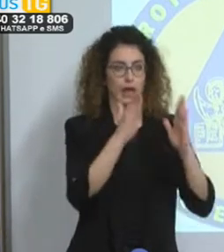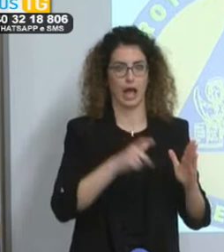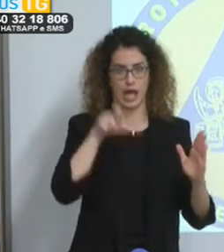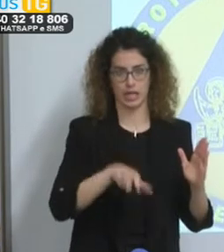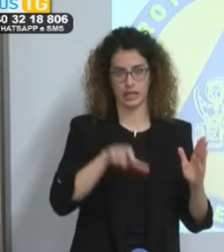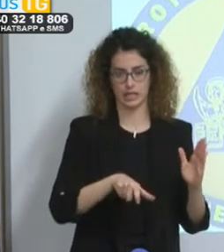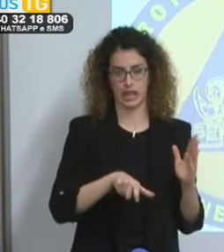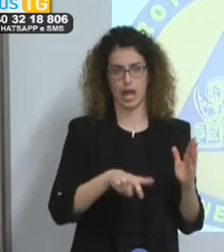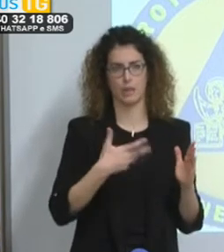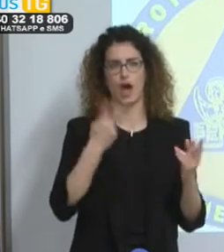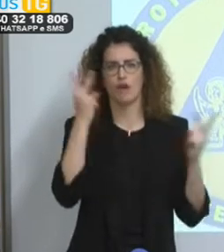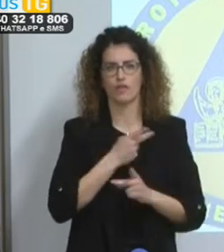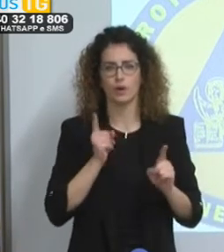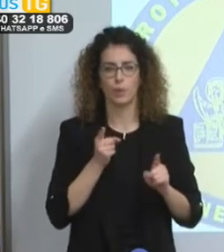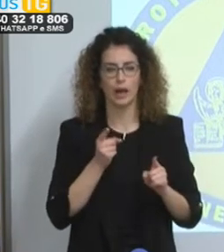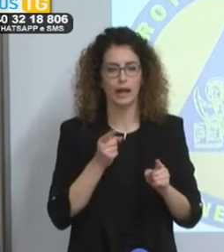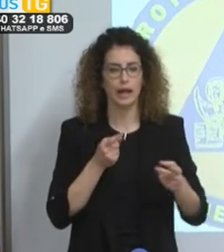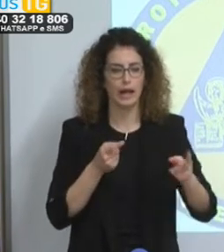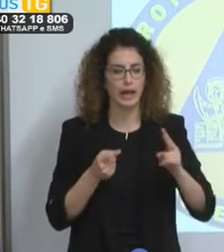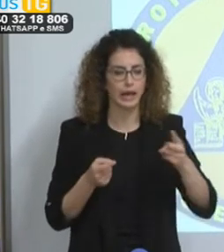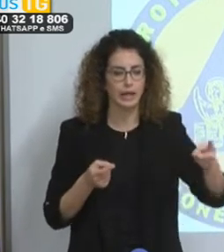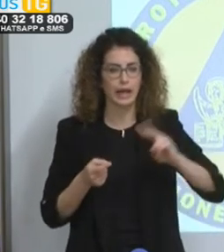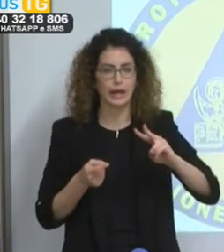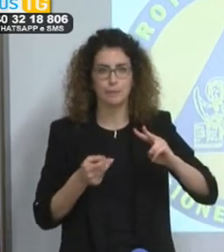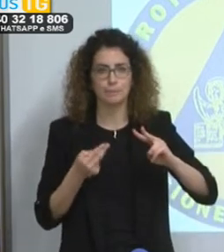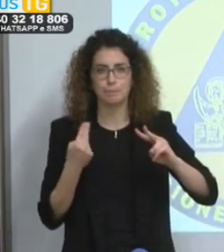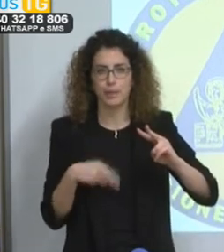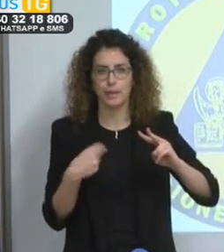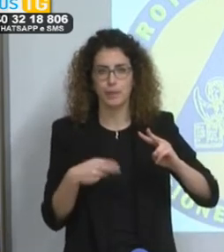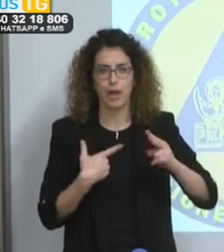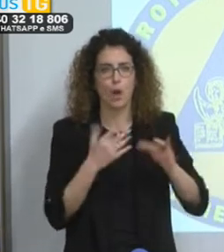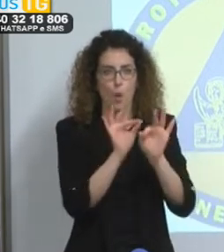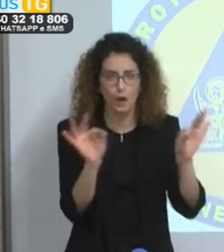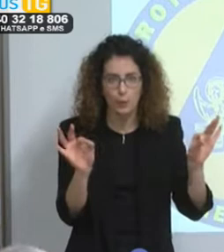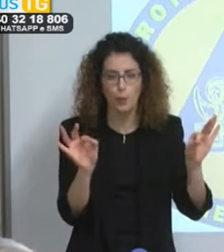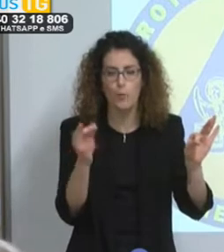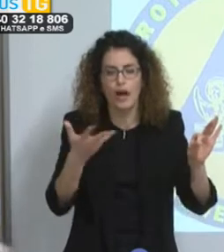però è pur vero che noi non abbiamo risposte, sono pochi, però ci sono.